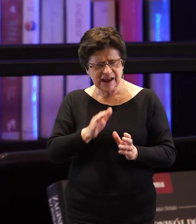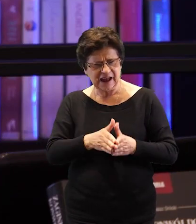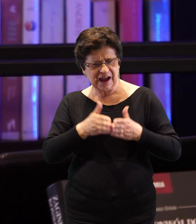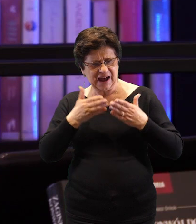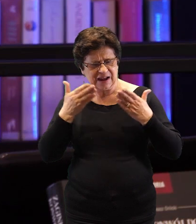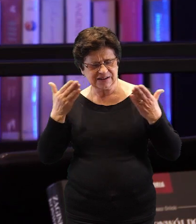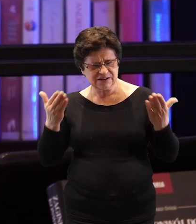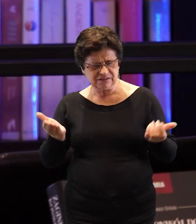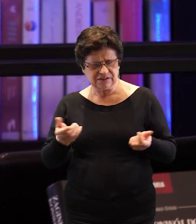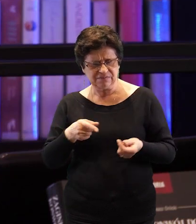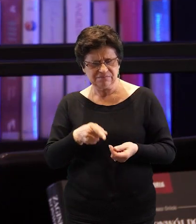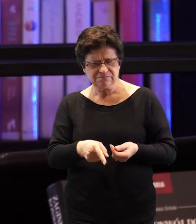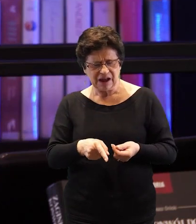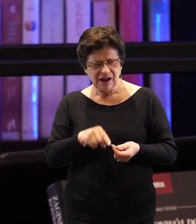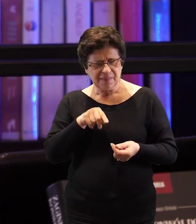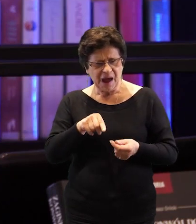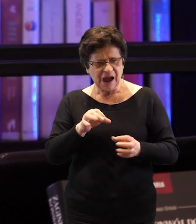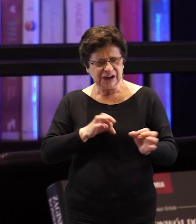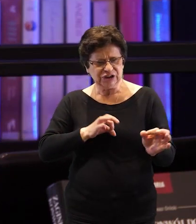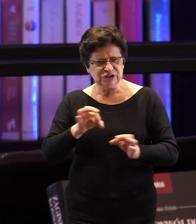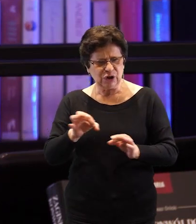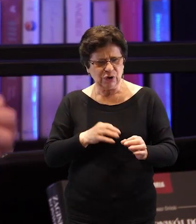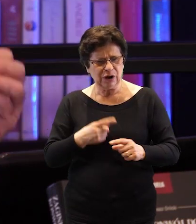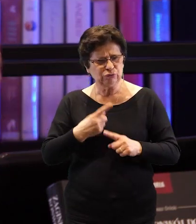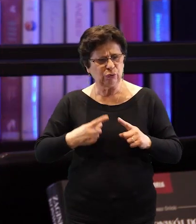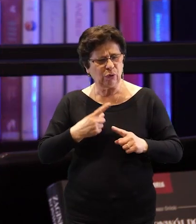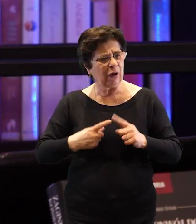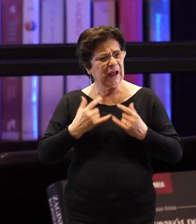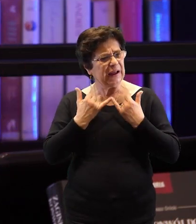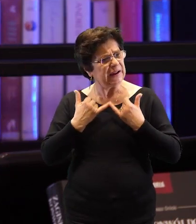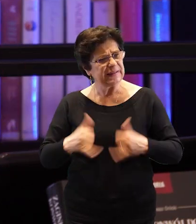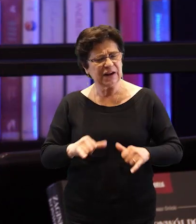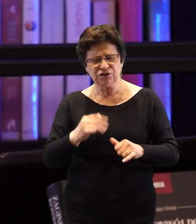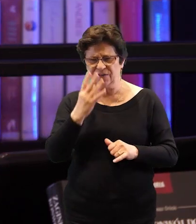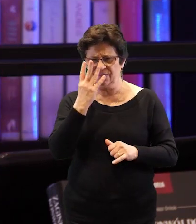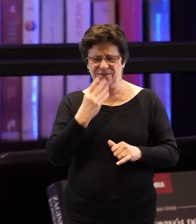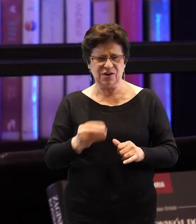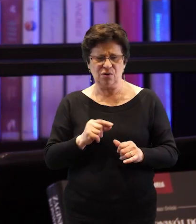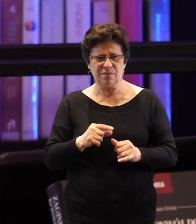ta historia trochę inaczej wygląda, że jest przede wszystkim wiele